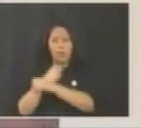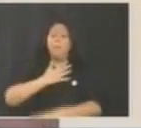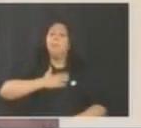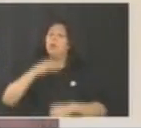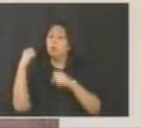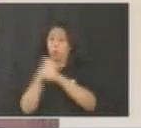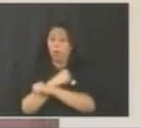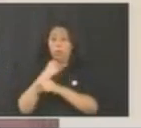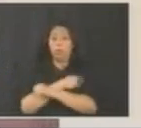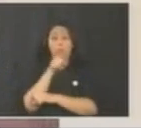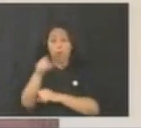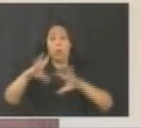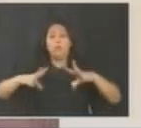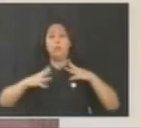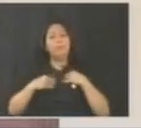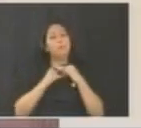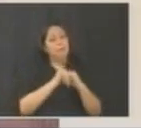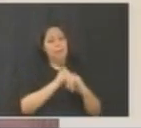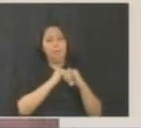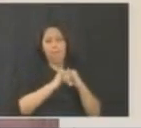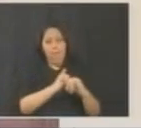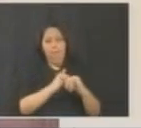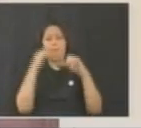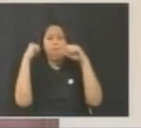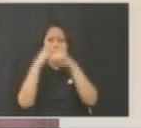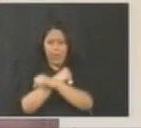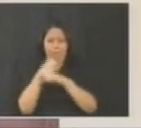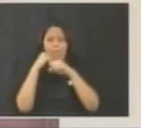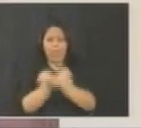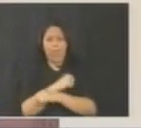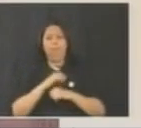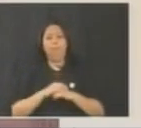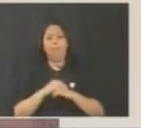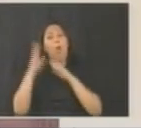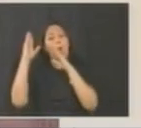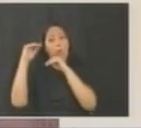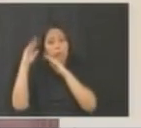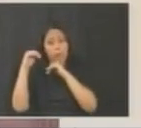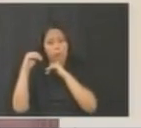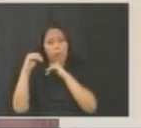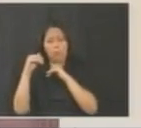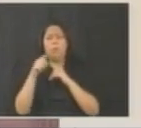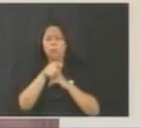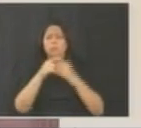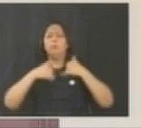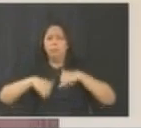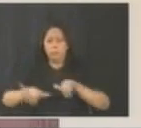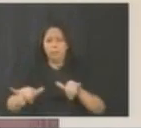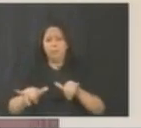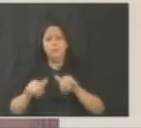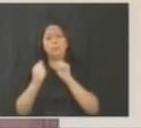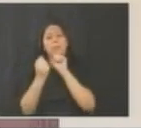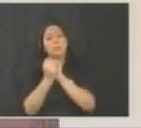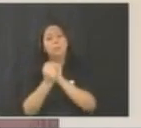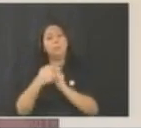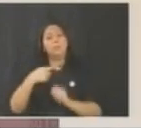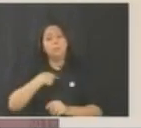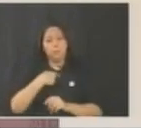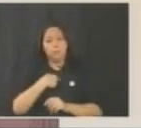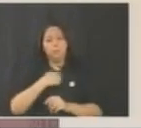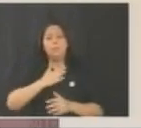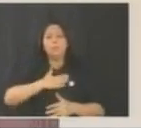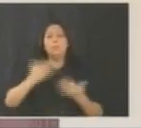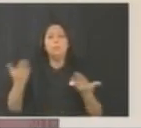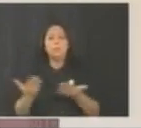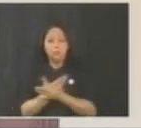rin. Sana samahan ninyo ulit ako sa aking bagong